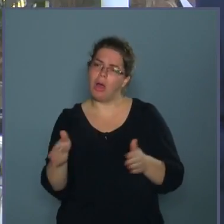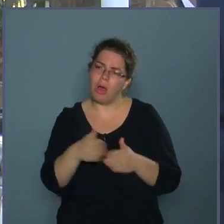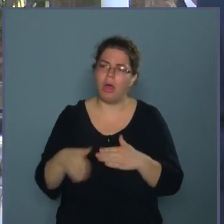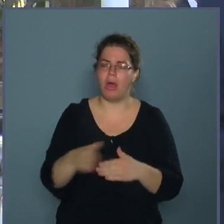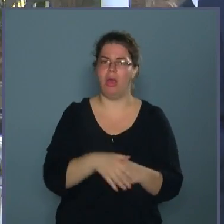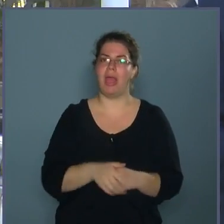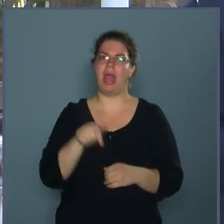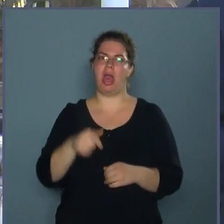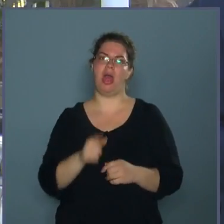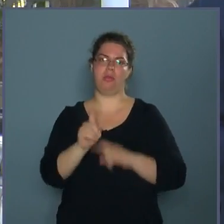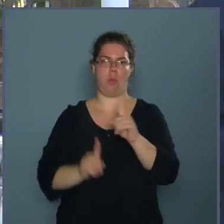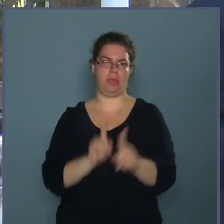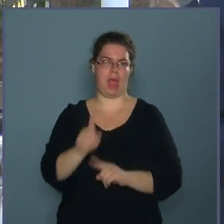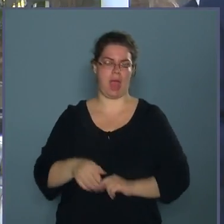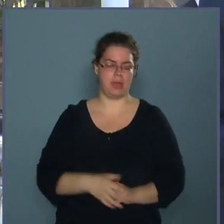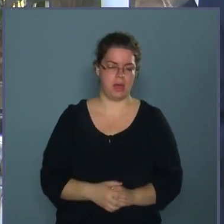járult hozzá.